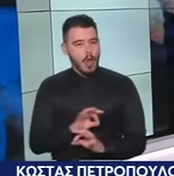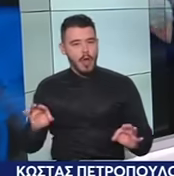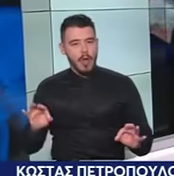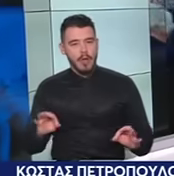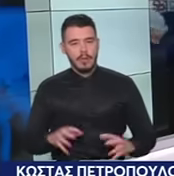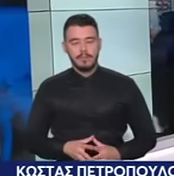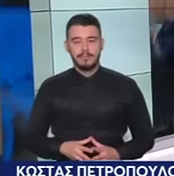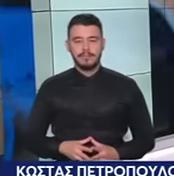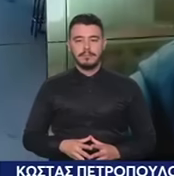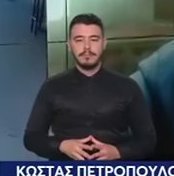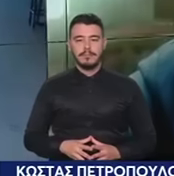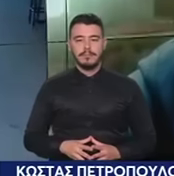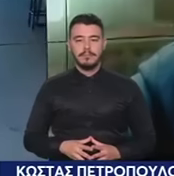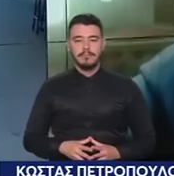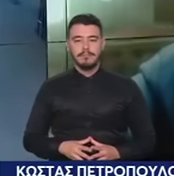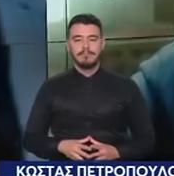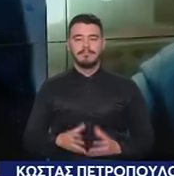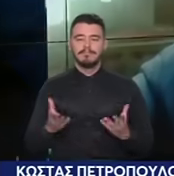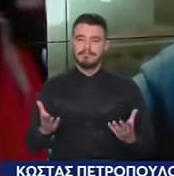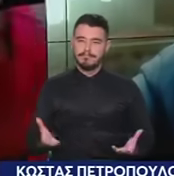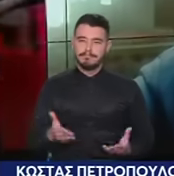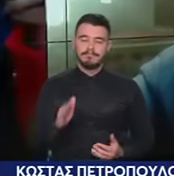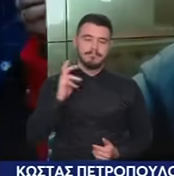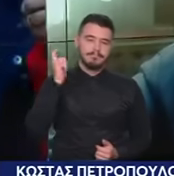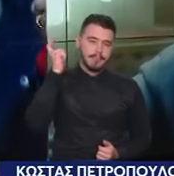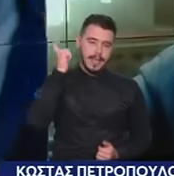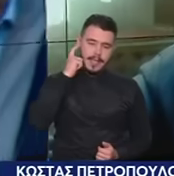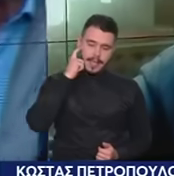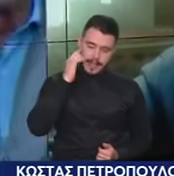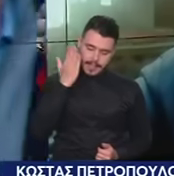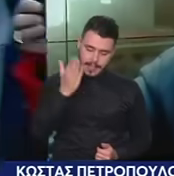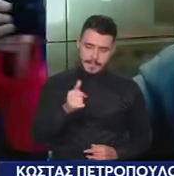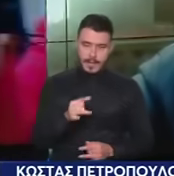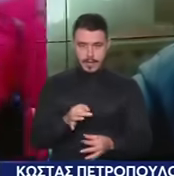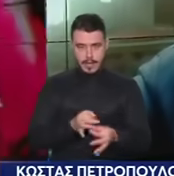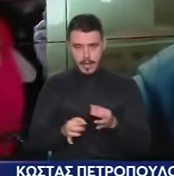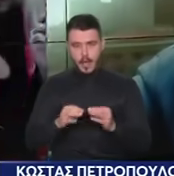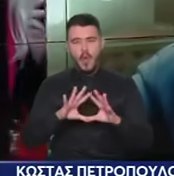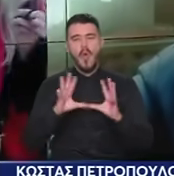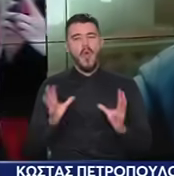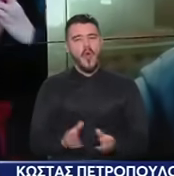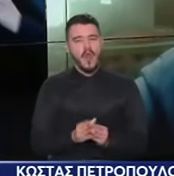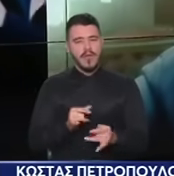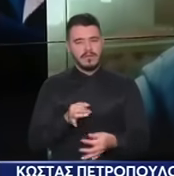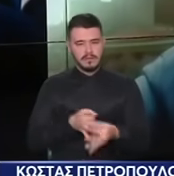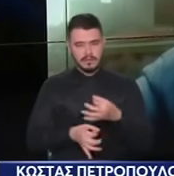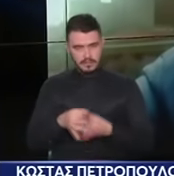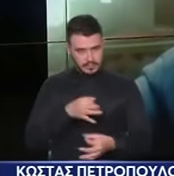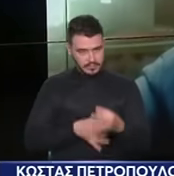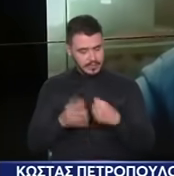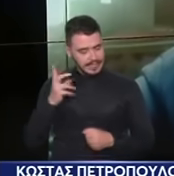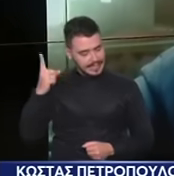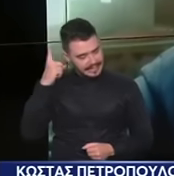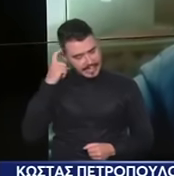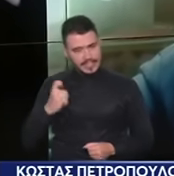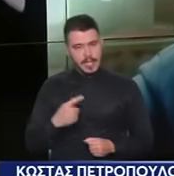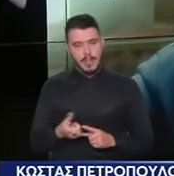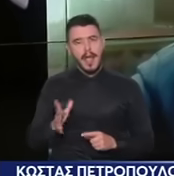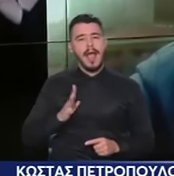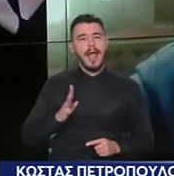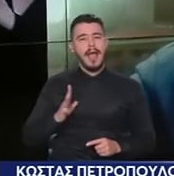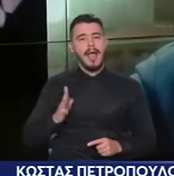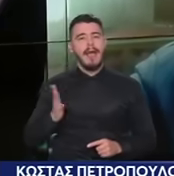ξέρετε, καταλαβαίνω τι λέτε. Και θα πω ξανά ότι αυτά που λέει ο κύριος Πετρόπουλος τα έχουμε ακούσει και εμείς, είναι προϊόν του ρεπορτάζ μας. Αυτό